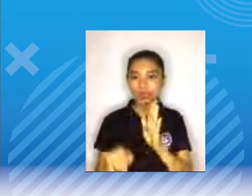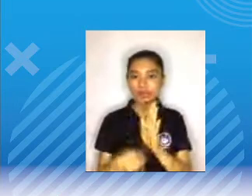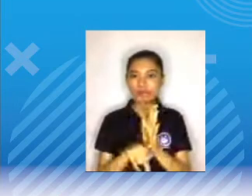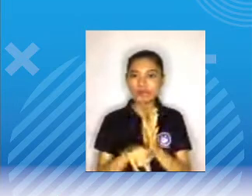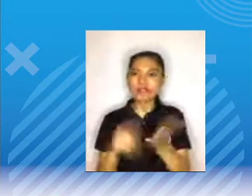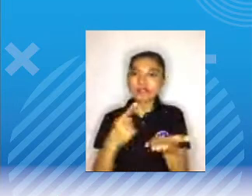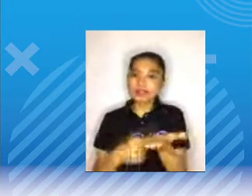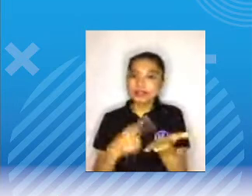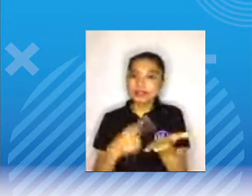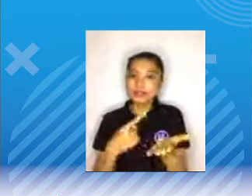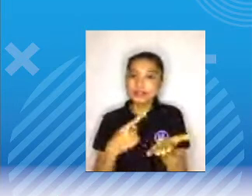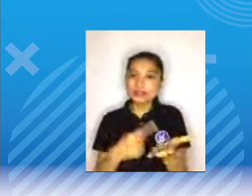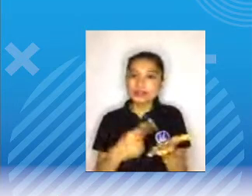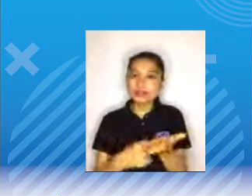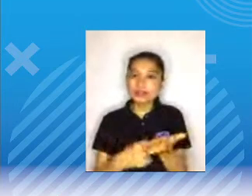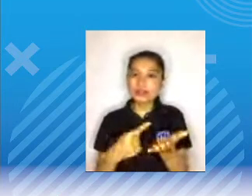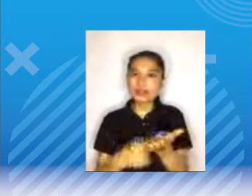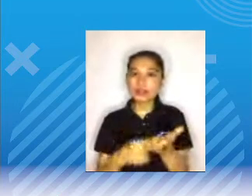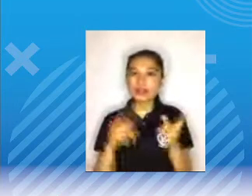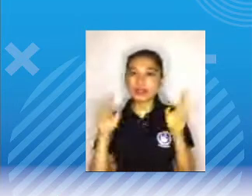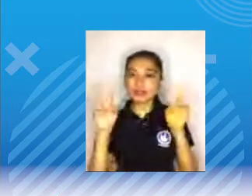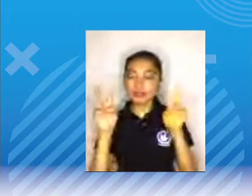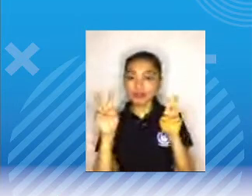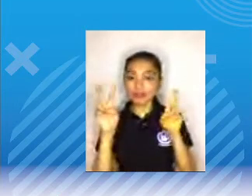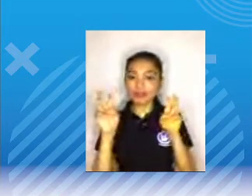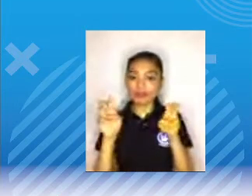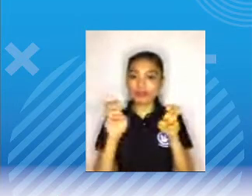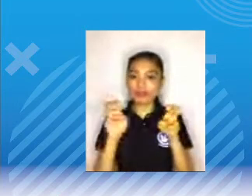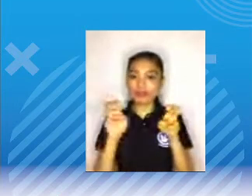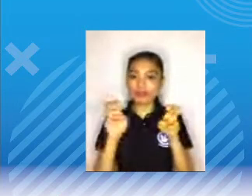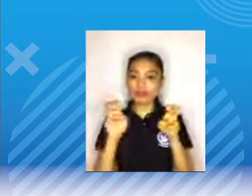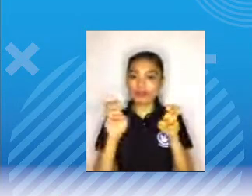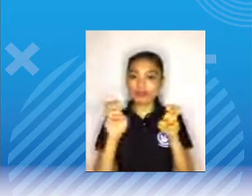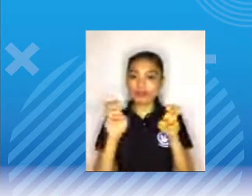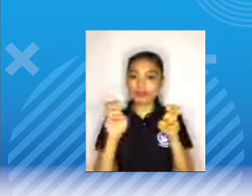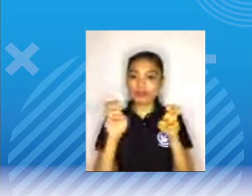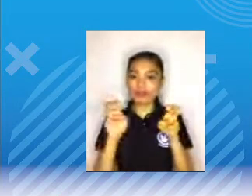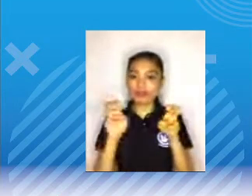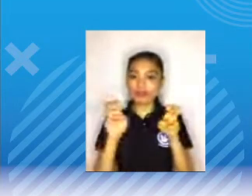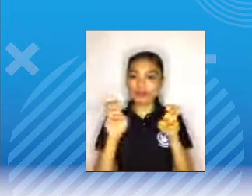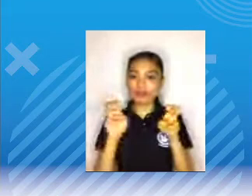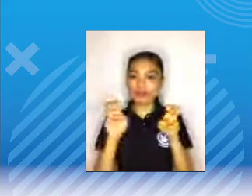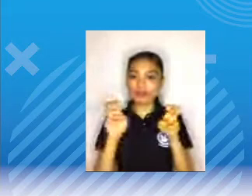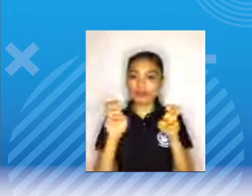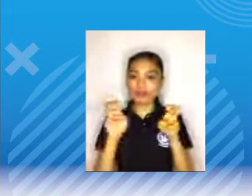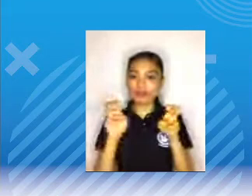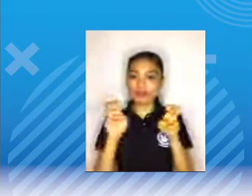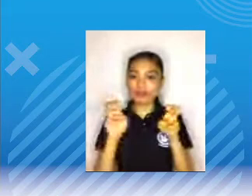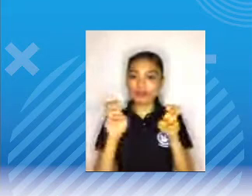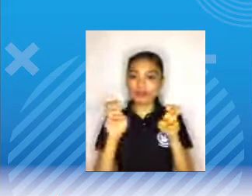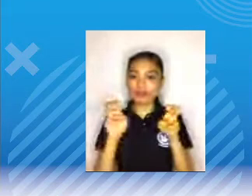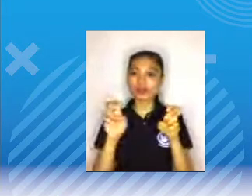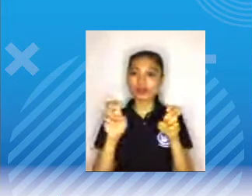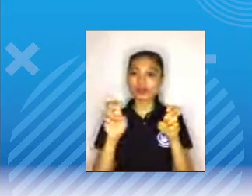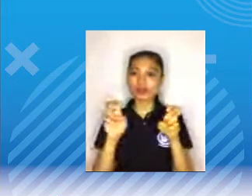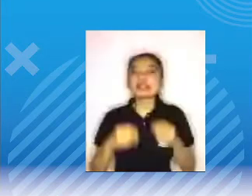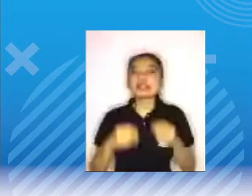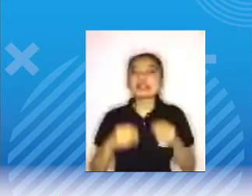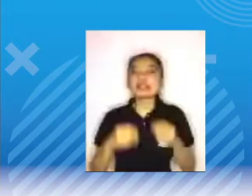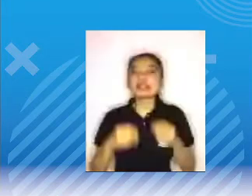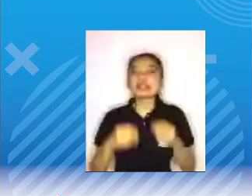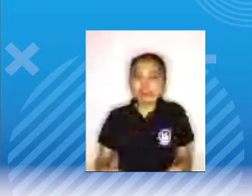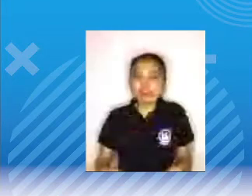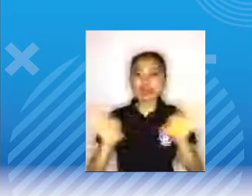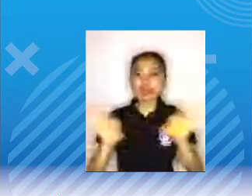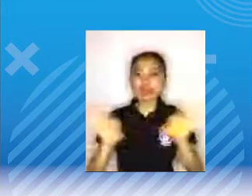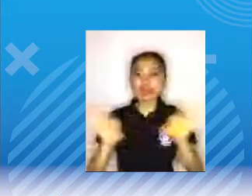isyung pang-edukasyon at magbigay ng mahalagang mga input para sa sumusunod na hakbang ng sektor. Ang forum na ito ay isang ring lugar